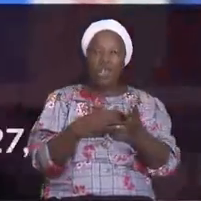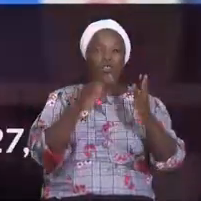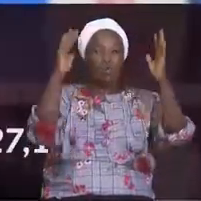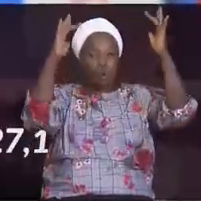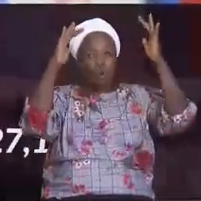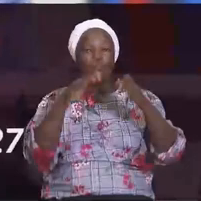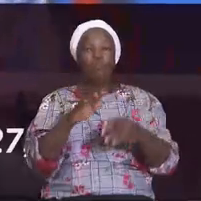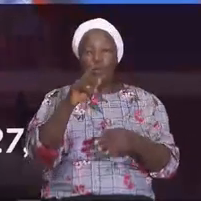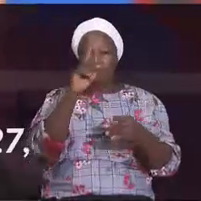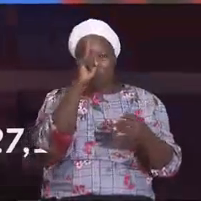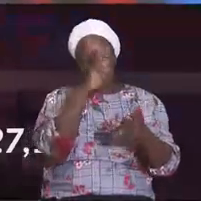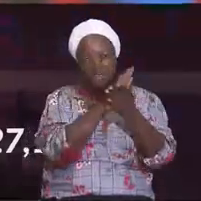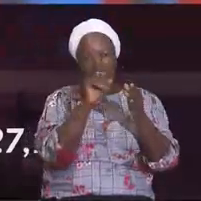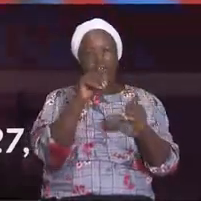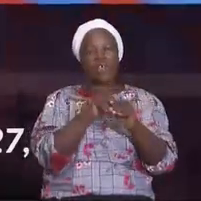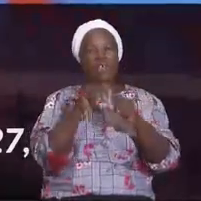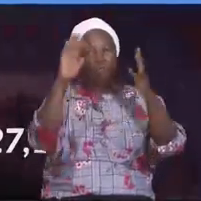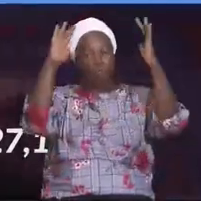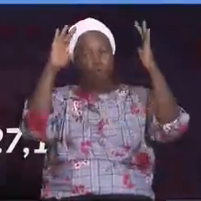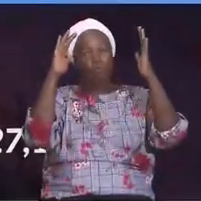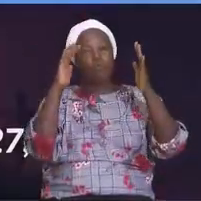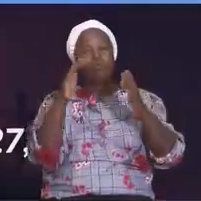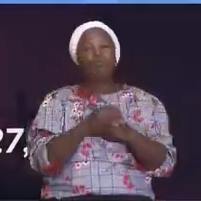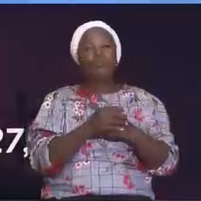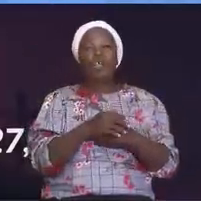Romains chapitre 4, 18.